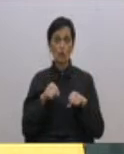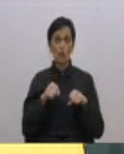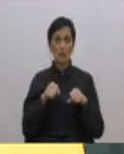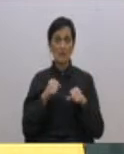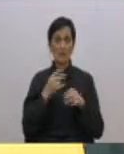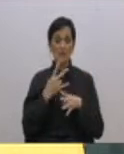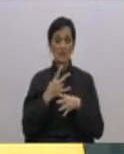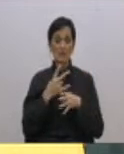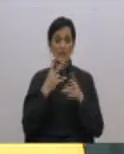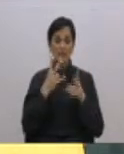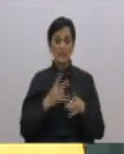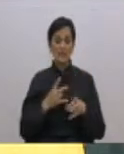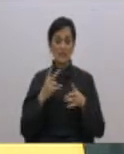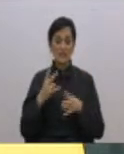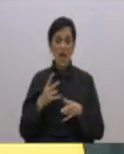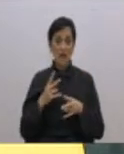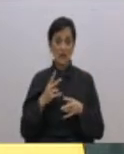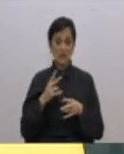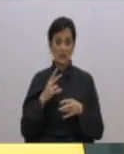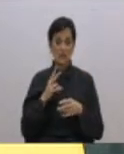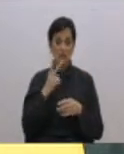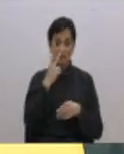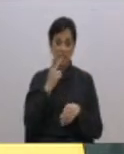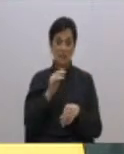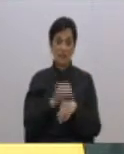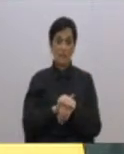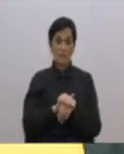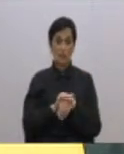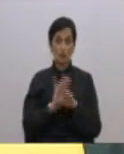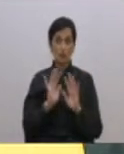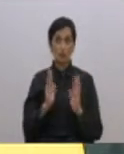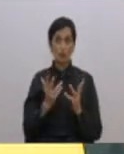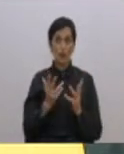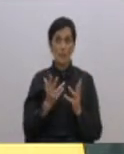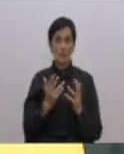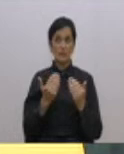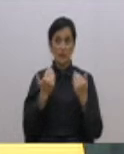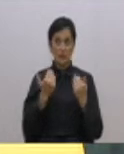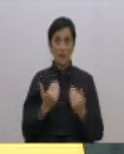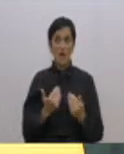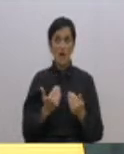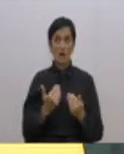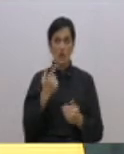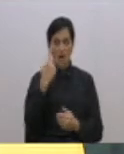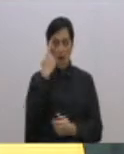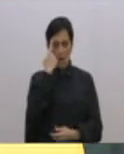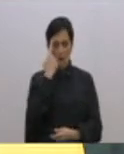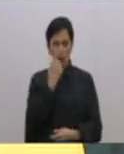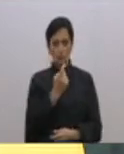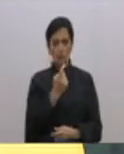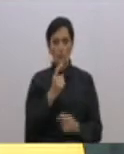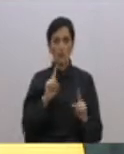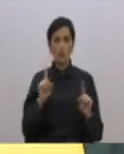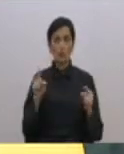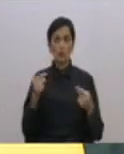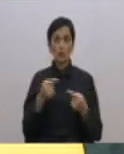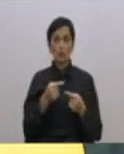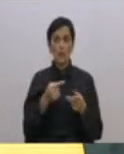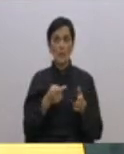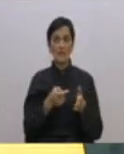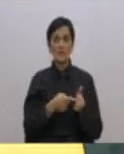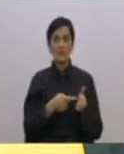დაზიანების შემთხვევაში, დაზიანების დაფიქსირების შემთხვევაში, ეს დაუყოვნებლივ აცნობოს შესაბამის